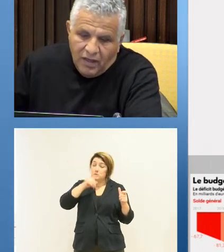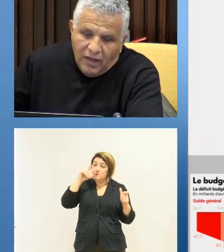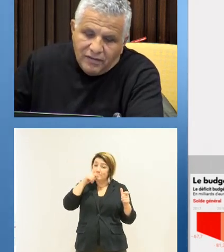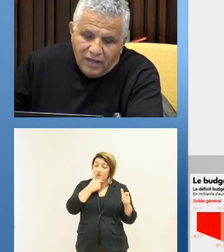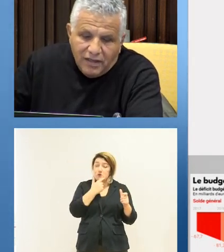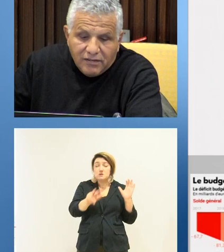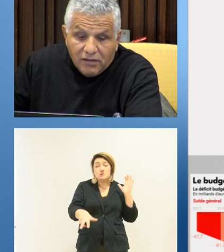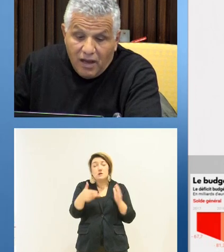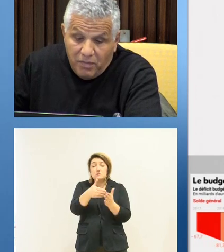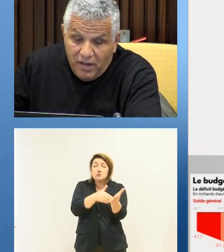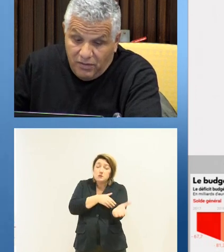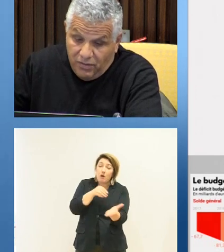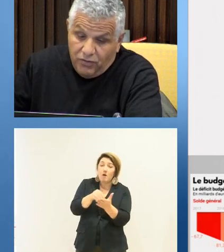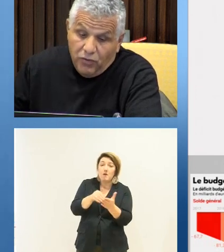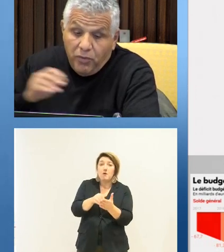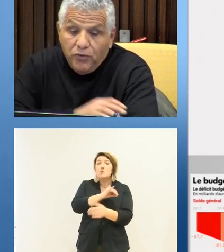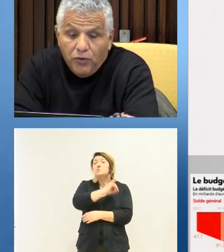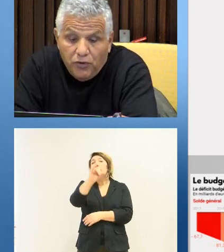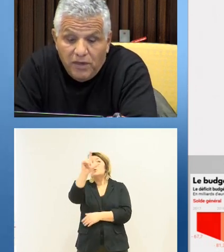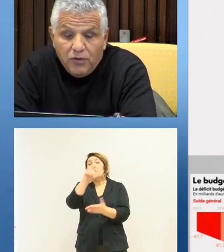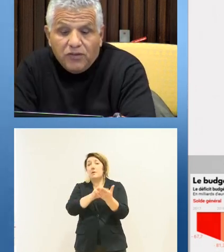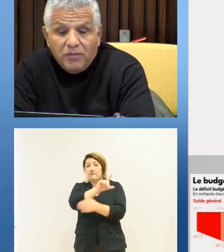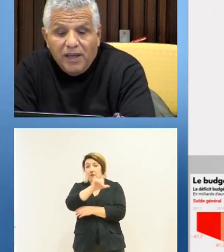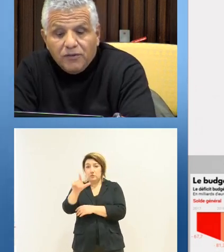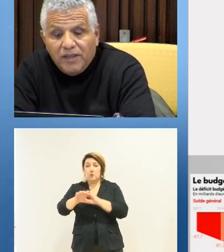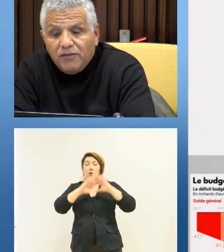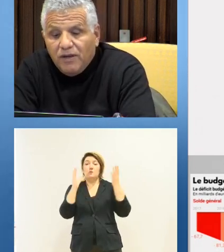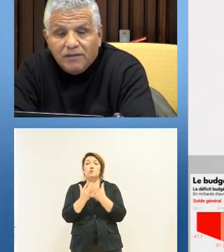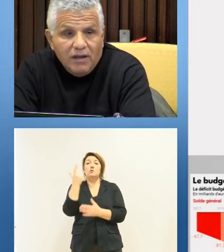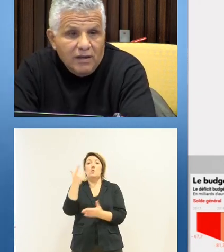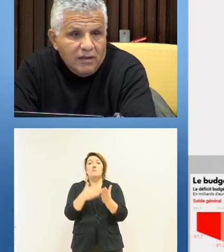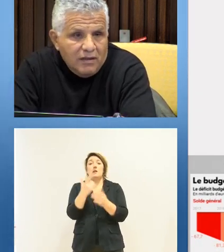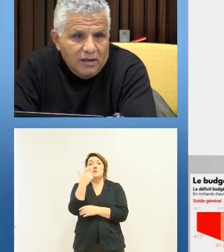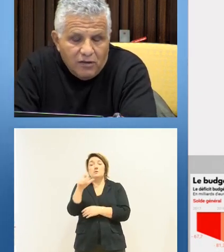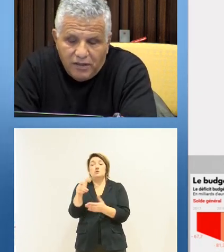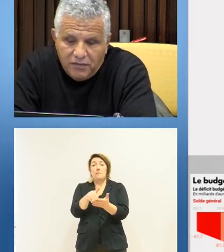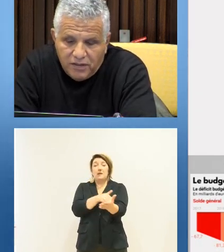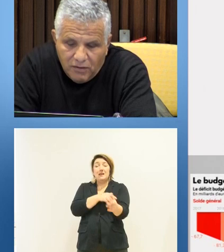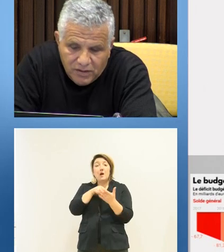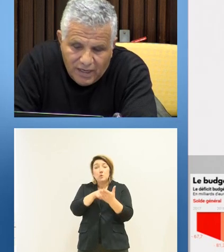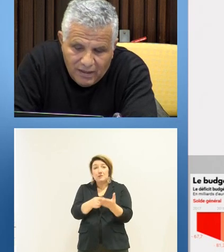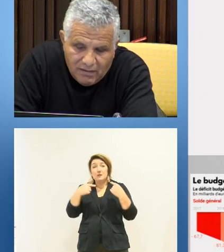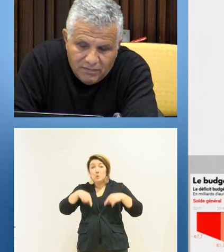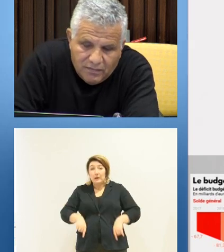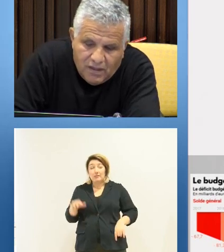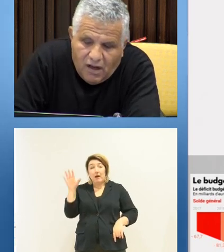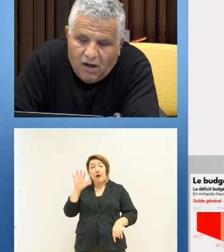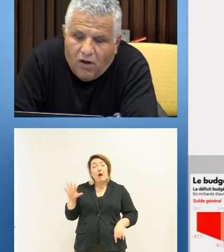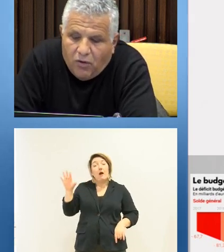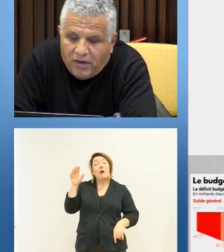il sera intéressant de rappeler que sur plus de 2200 milliards de dettes de l'état les collectivités locales